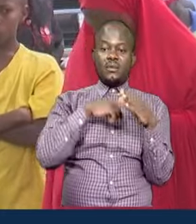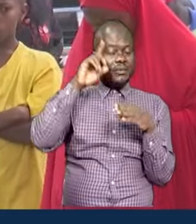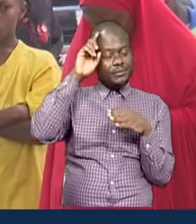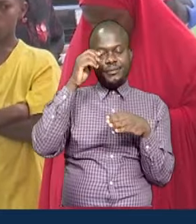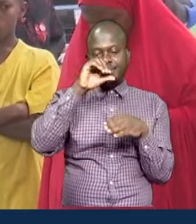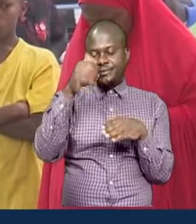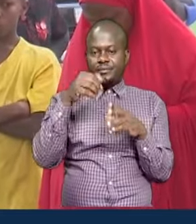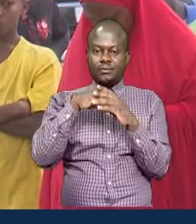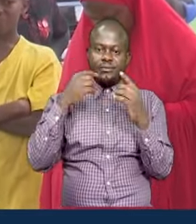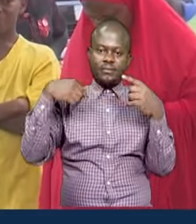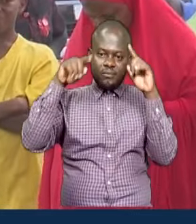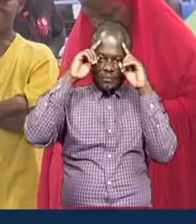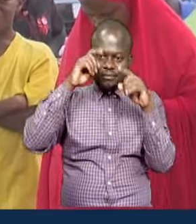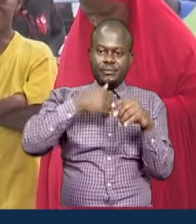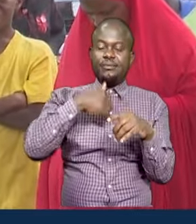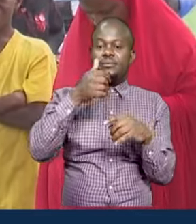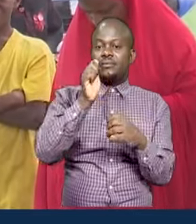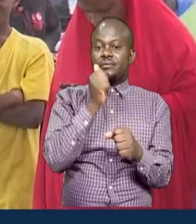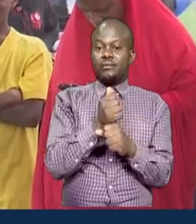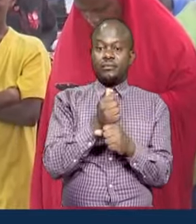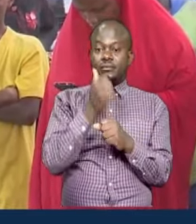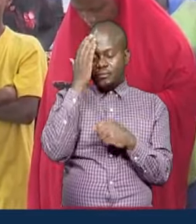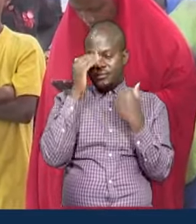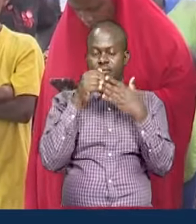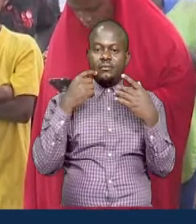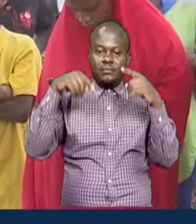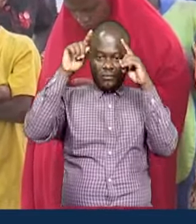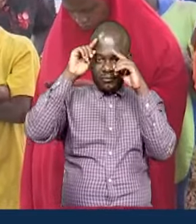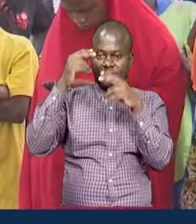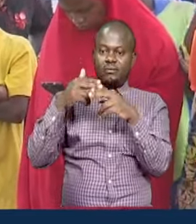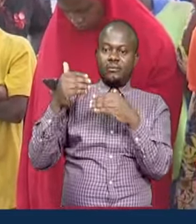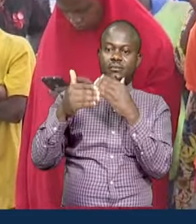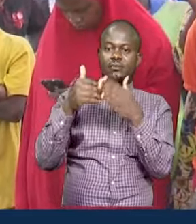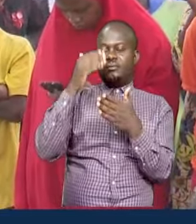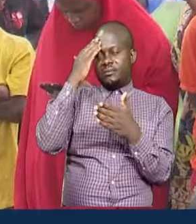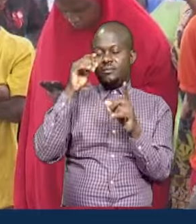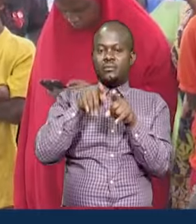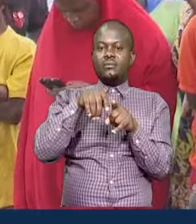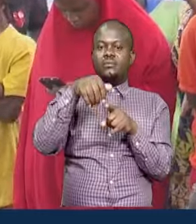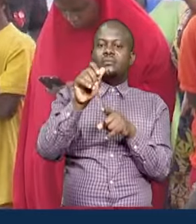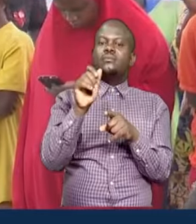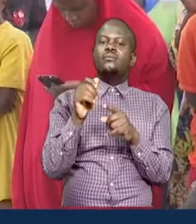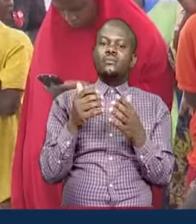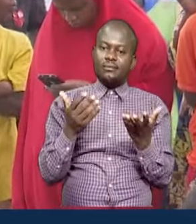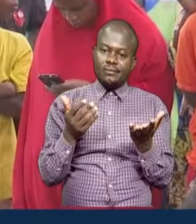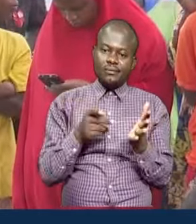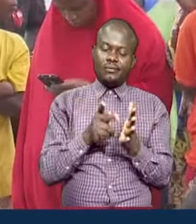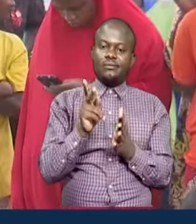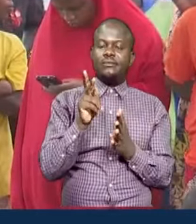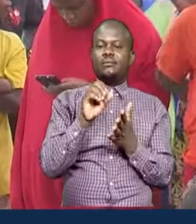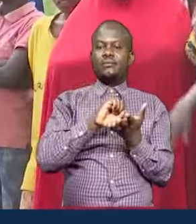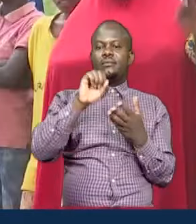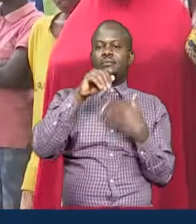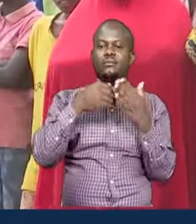kaminuza nabo bagomba kugira icyo bakorerwa. Nzi ko namwe mufite hano kaminuza hano hafi, kuko nabo baravuga ati mwongereje aba primaire na secondaire ariko kaminuza ntabwo